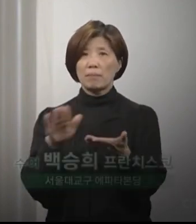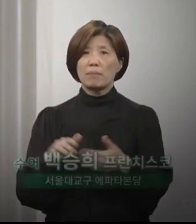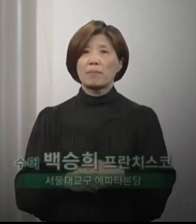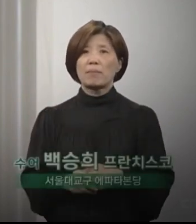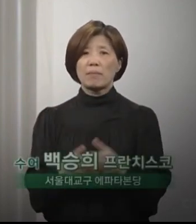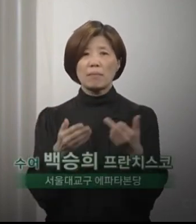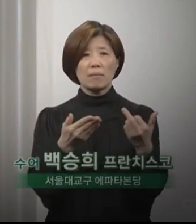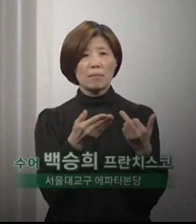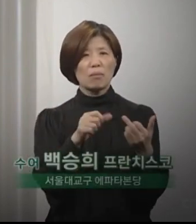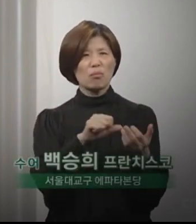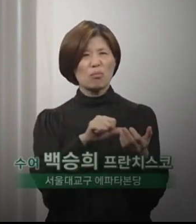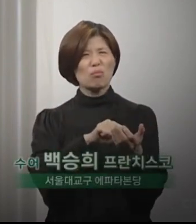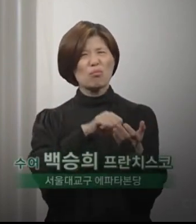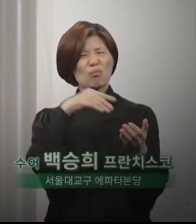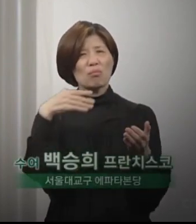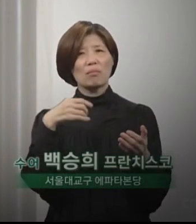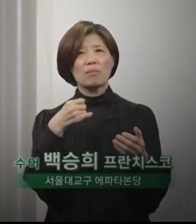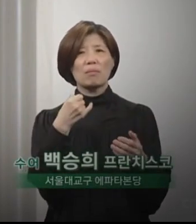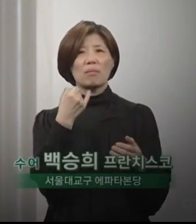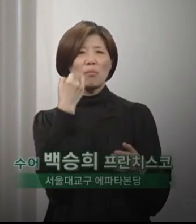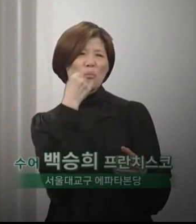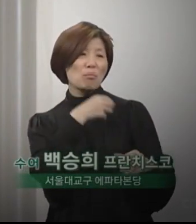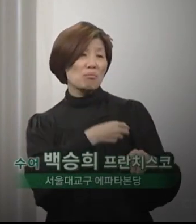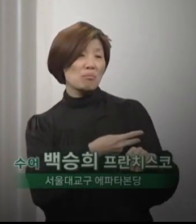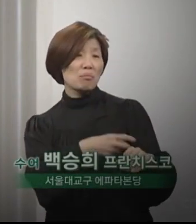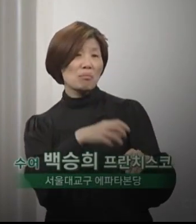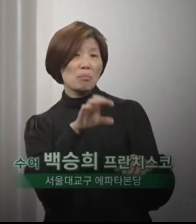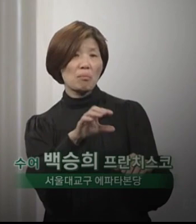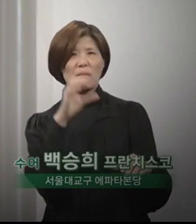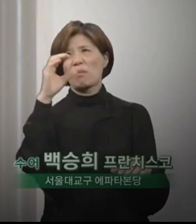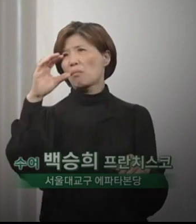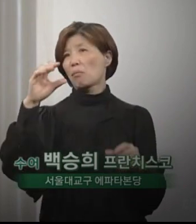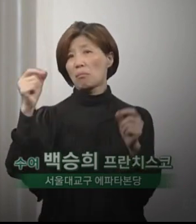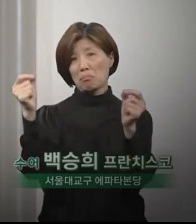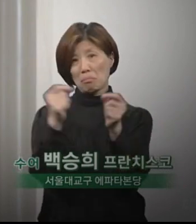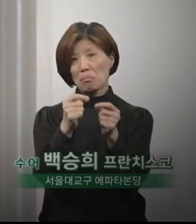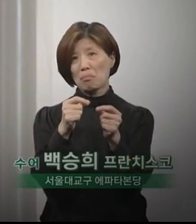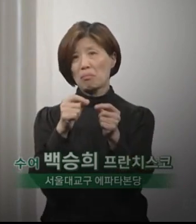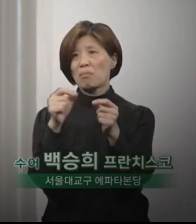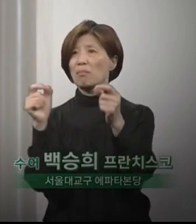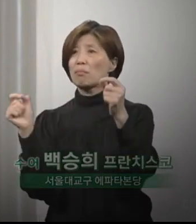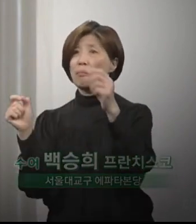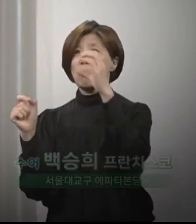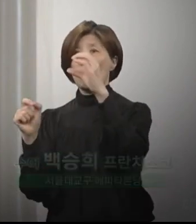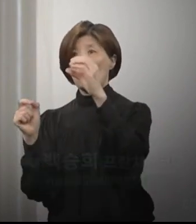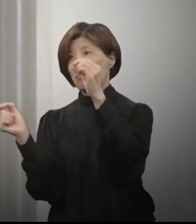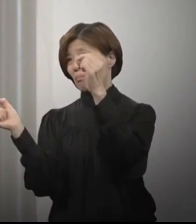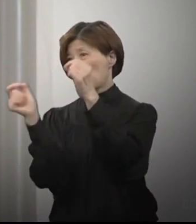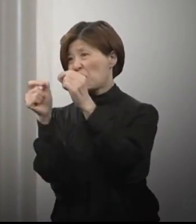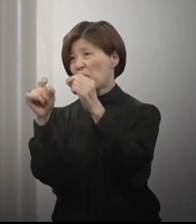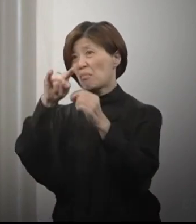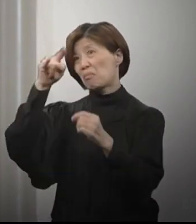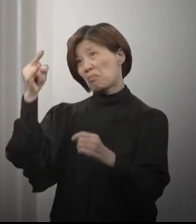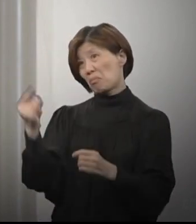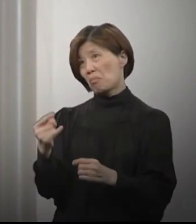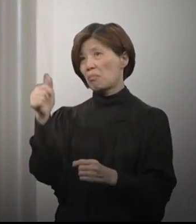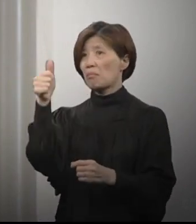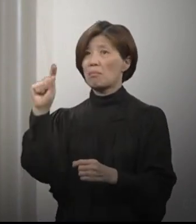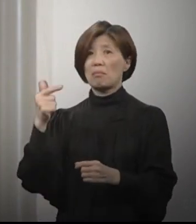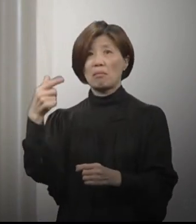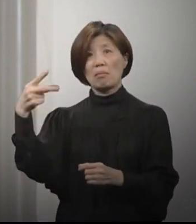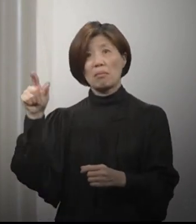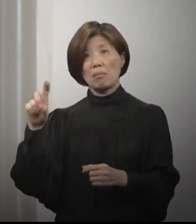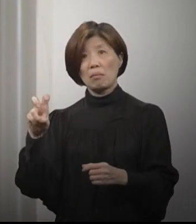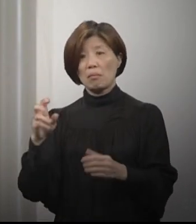제주도에서 유명한 금릉해수욕장, 협재해수욕장이 주변에 있고 또 가까운 곳에 애월 한담 해안로가